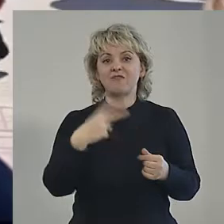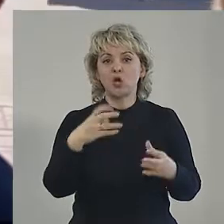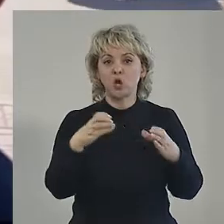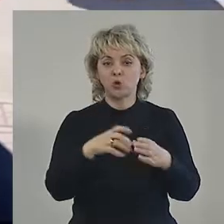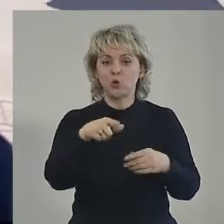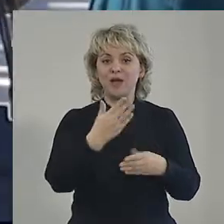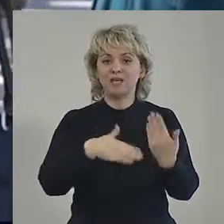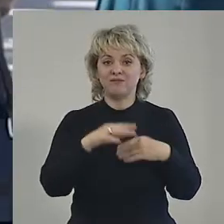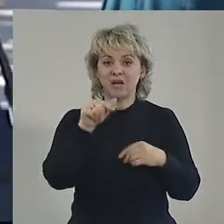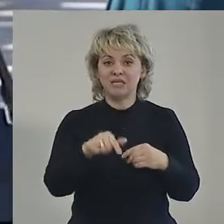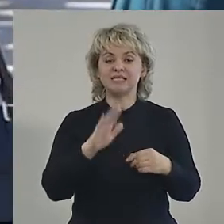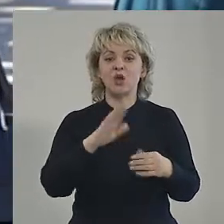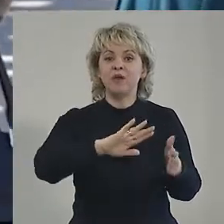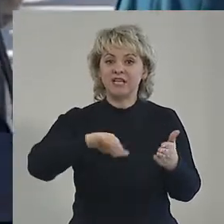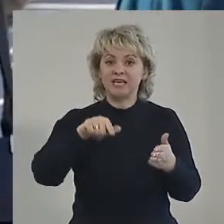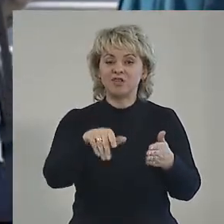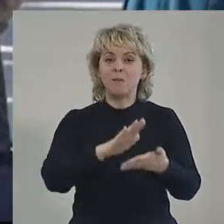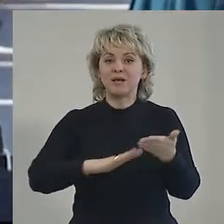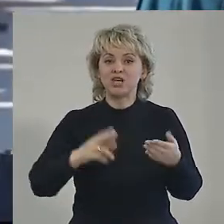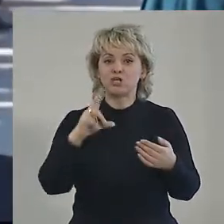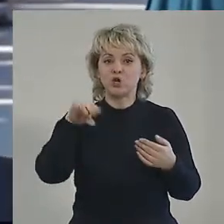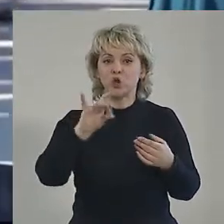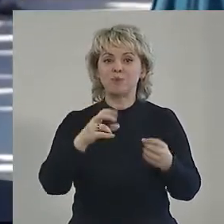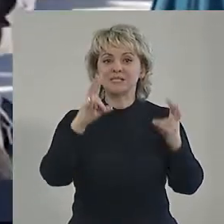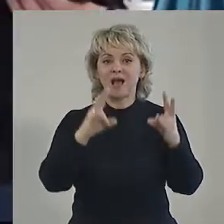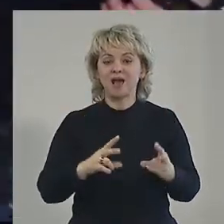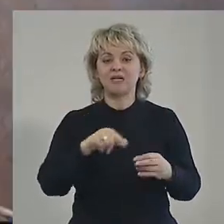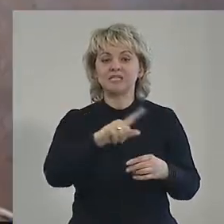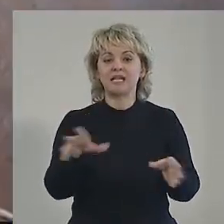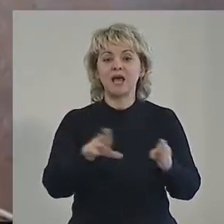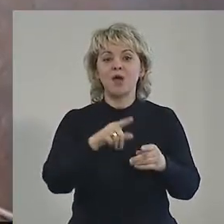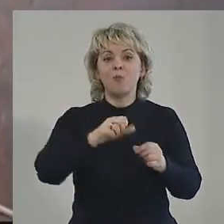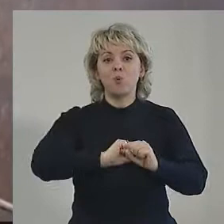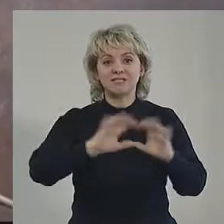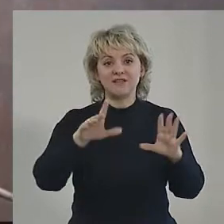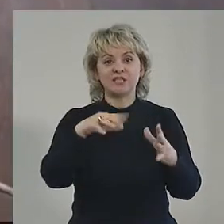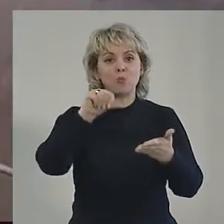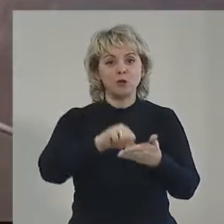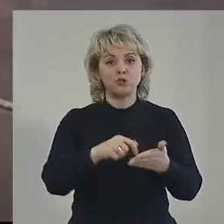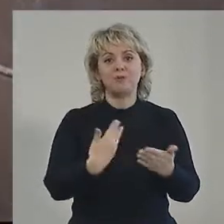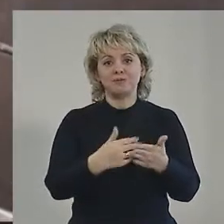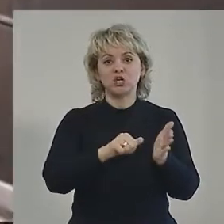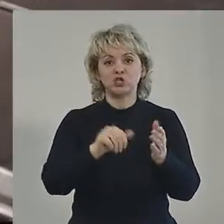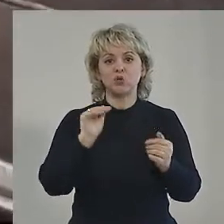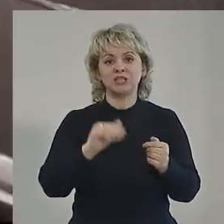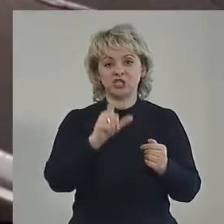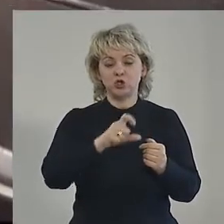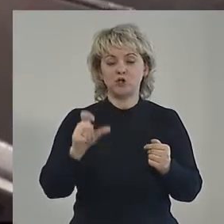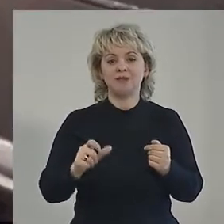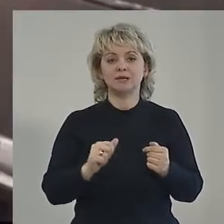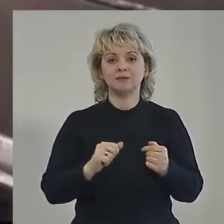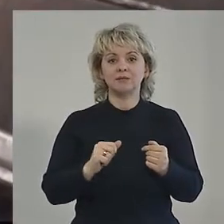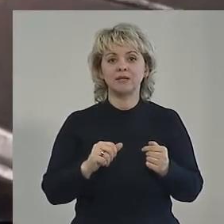группа инвалидности. В ликвидации последствий Чернобыльской аварии за несколько лет после взрыва поучаствовали около 600 тысяч